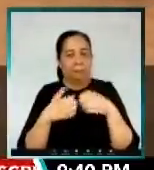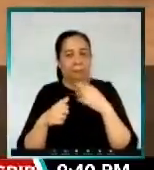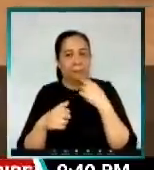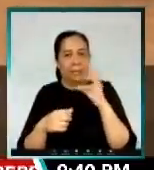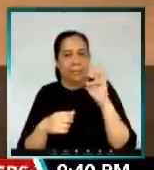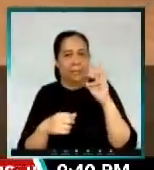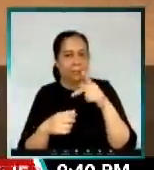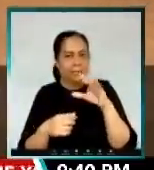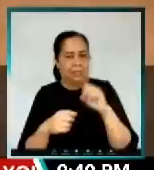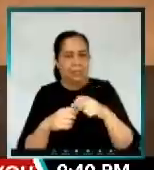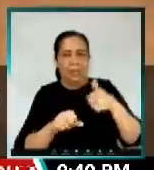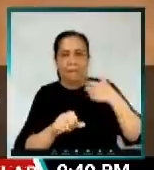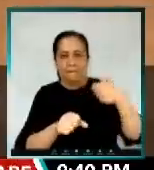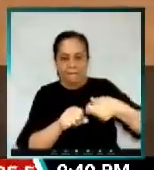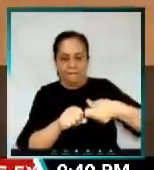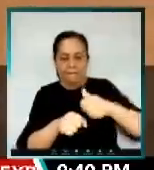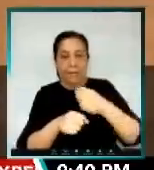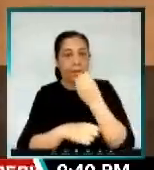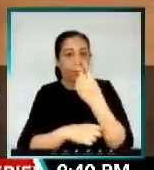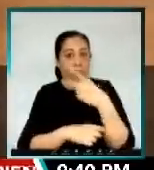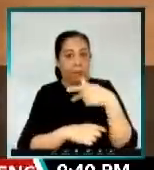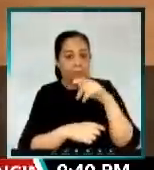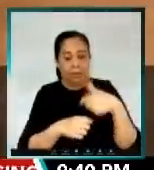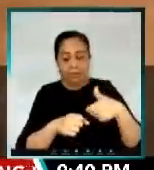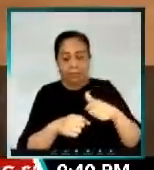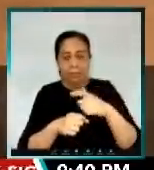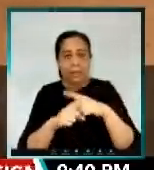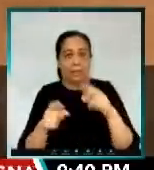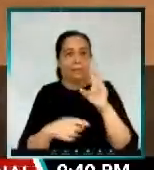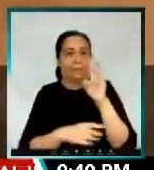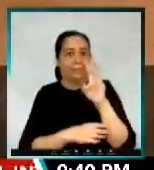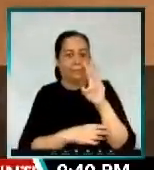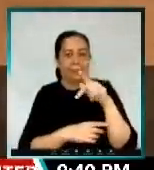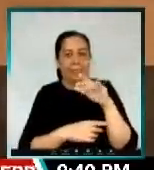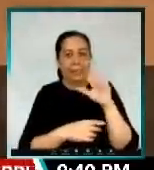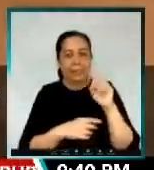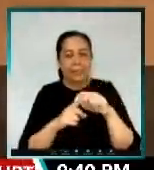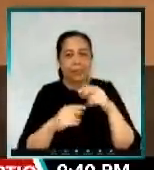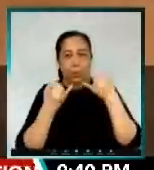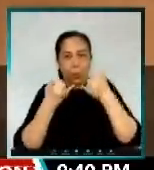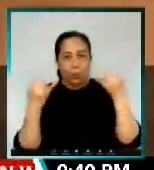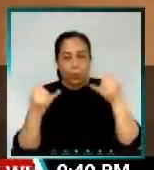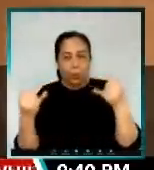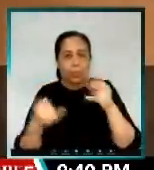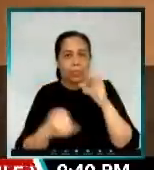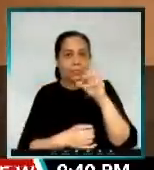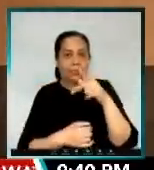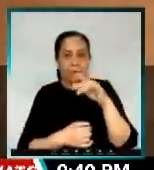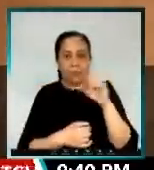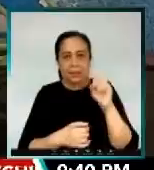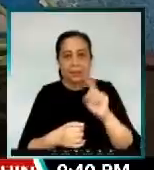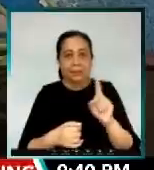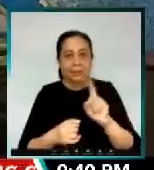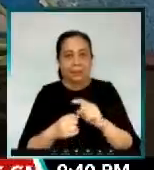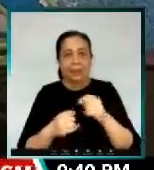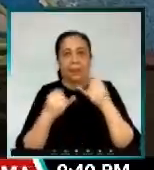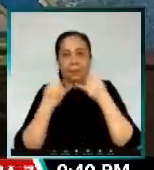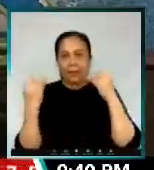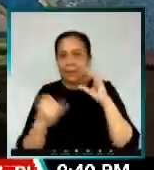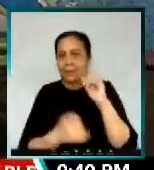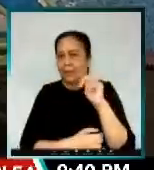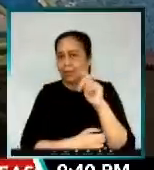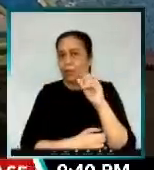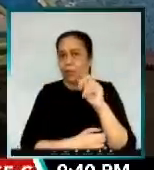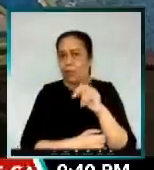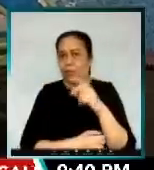delata na 12 pieces. At may 6 piraso tayo ng noodles at 6 piraso rin ng pansit canton. Tira nga nating sukli